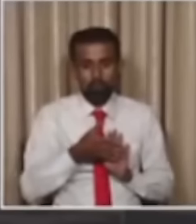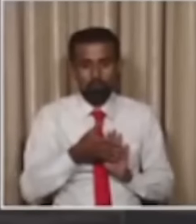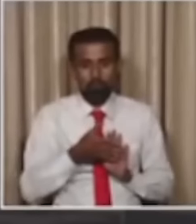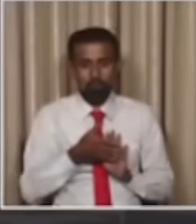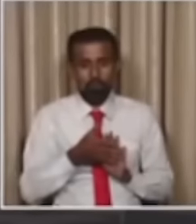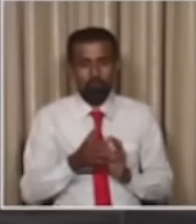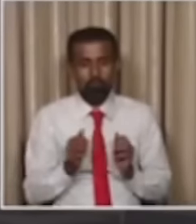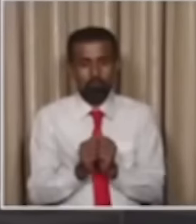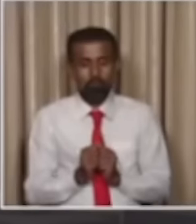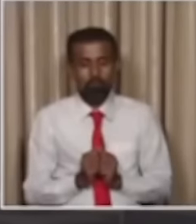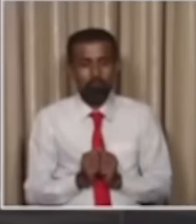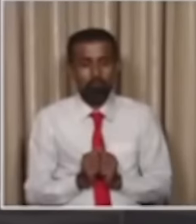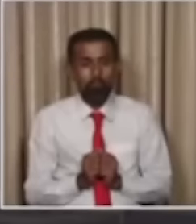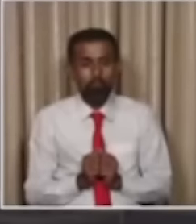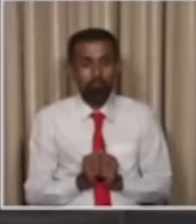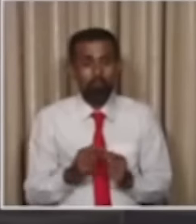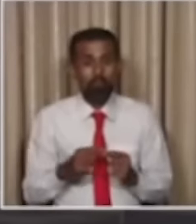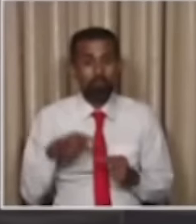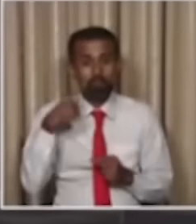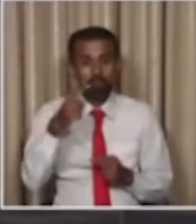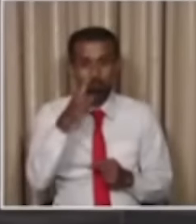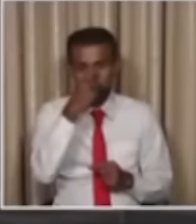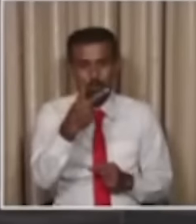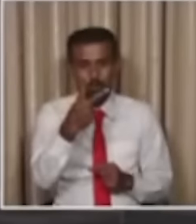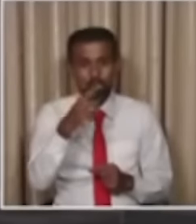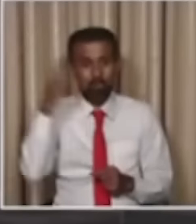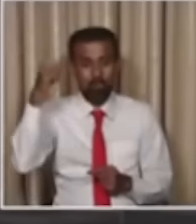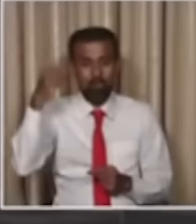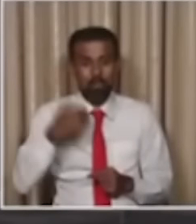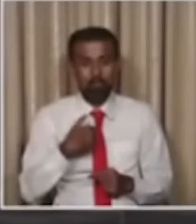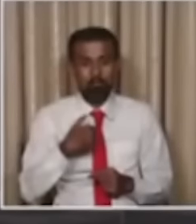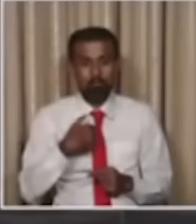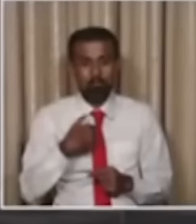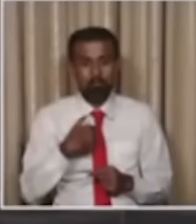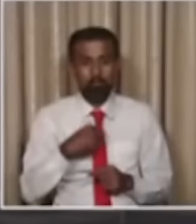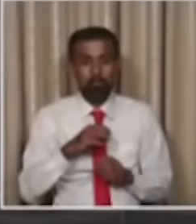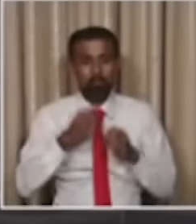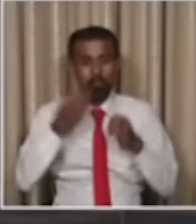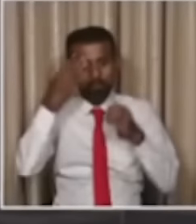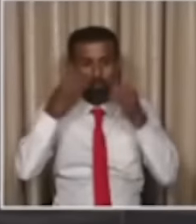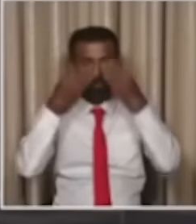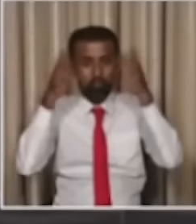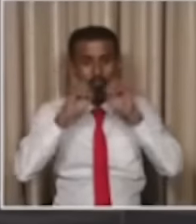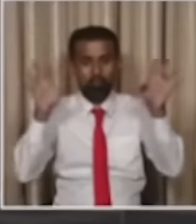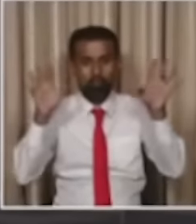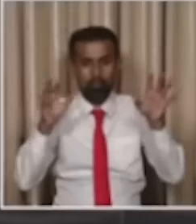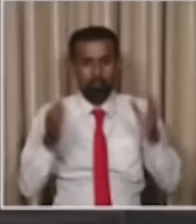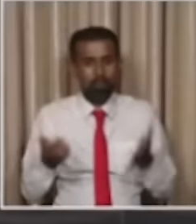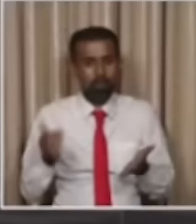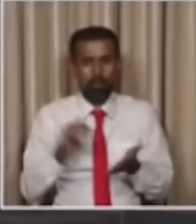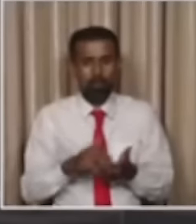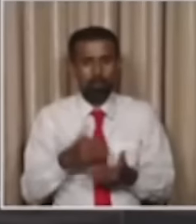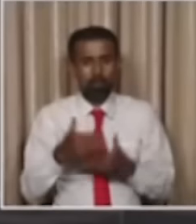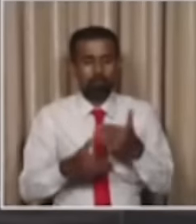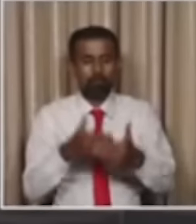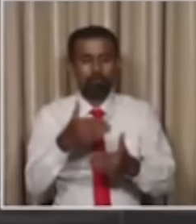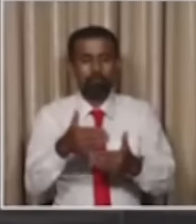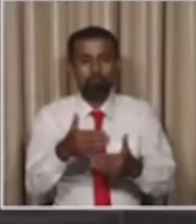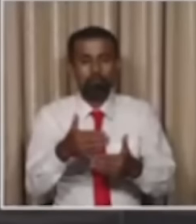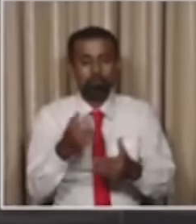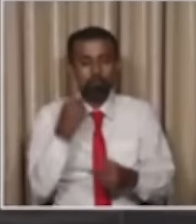කරන මෙහෙයුමකදී ඊළඟට මාස දෙකක් ගිහිල්ලා ඒ රට අපේ අයව එලි කරනවා නම් ආයි කවදාවත් ඉස්සරහට